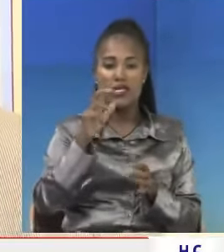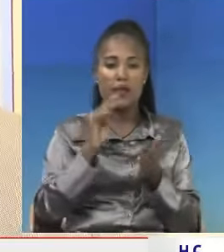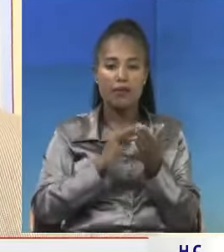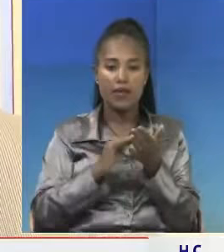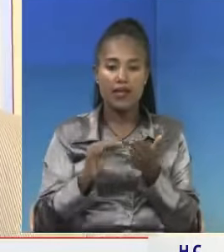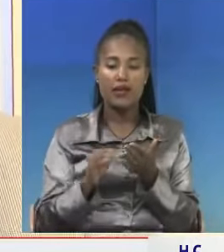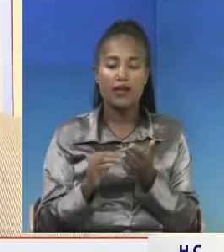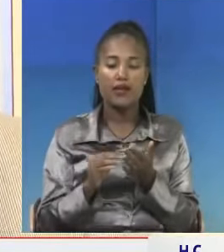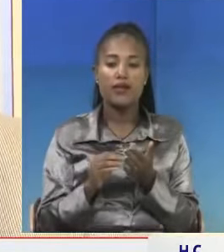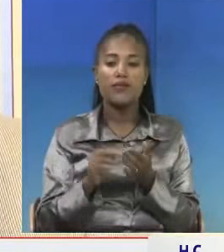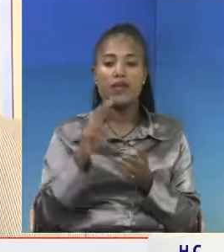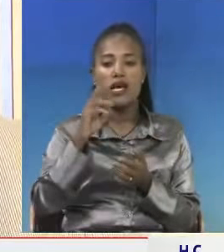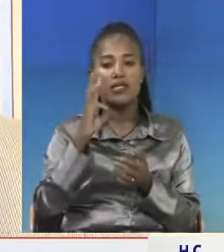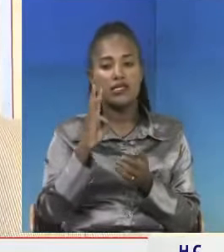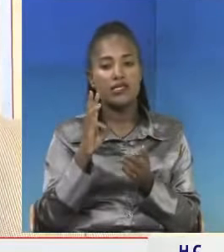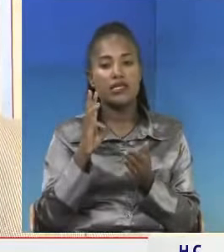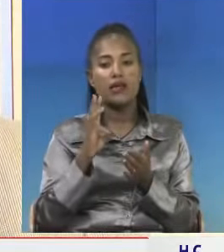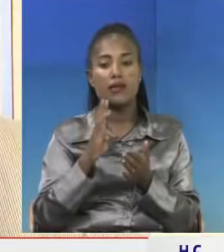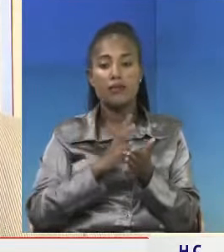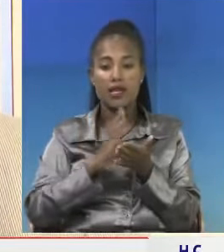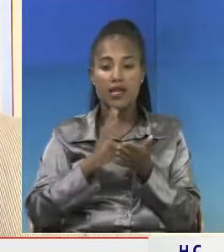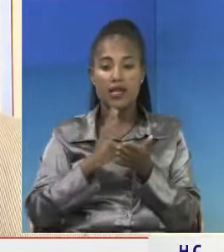ቱ ቢ ፕሪሳይስ